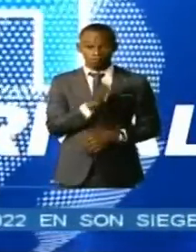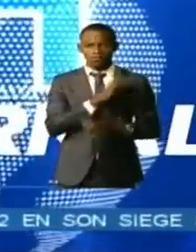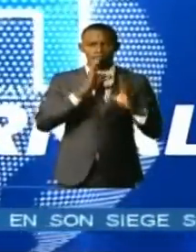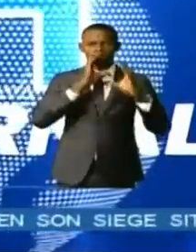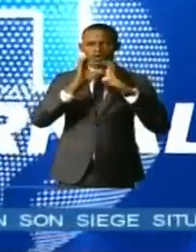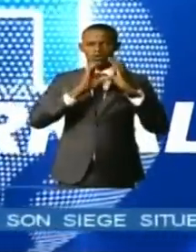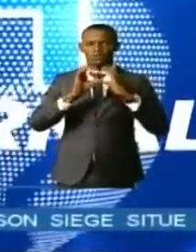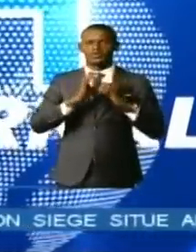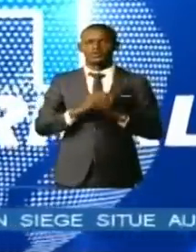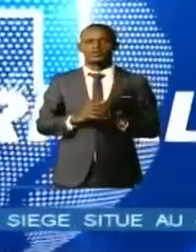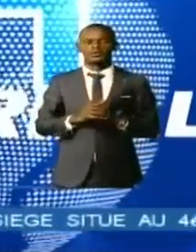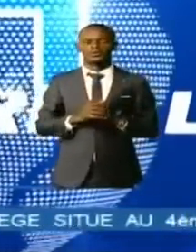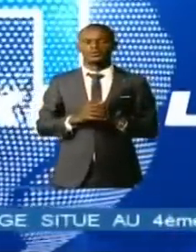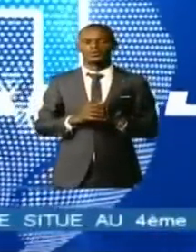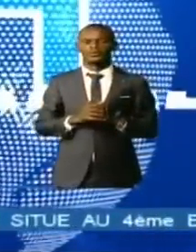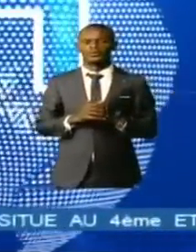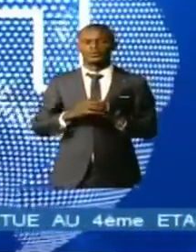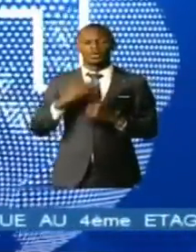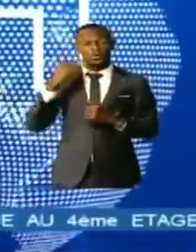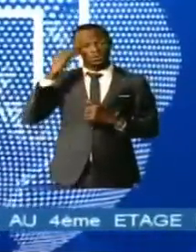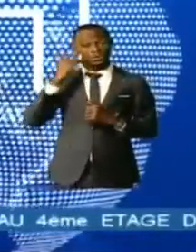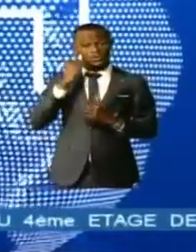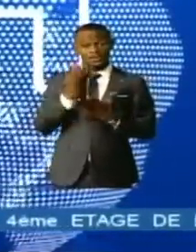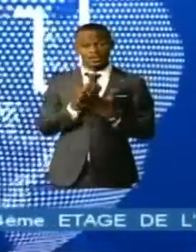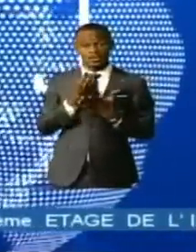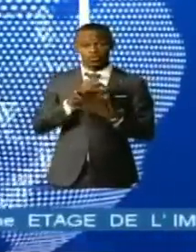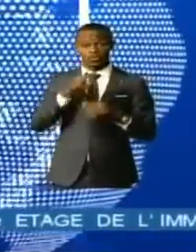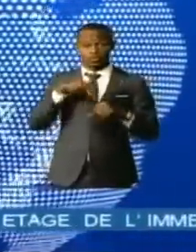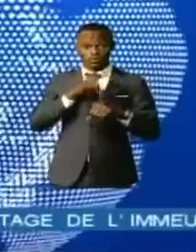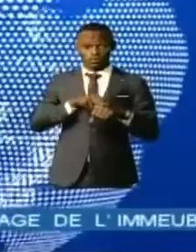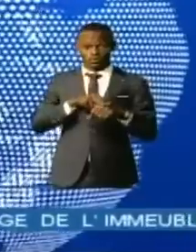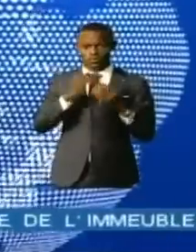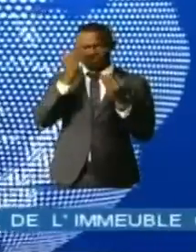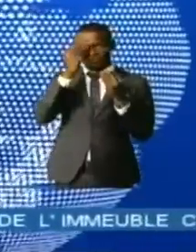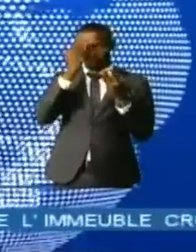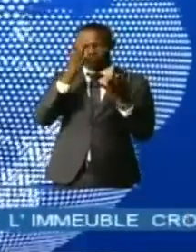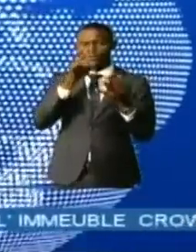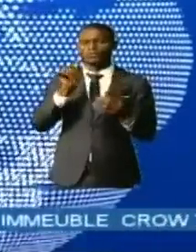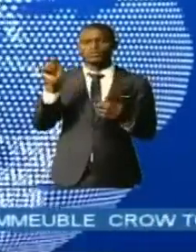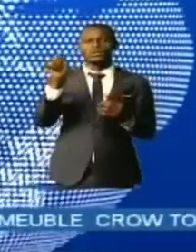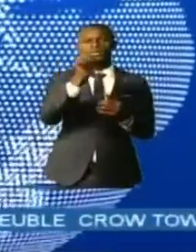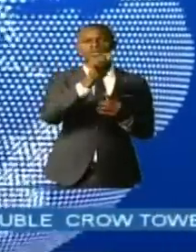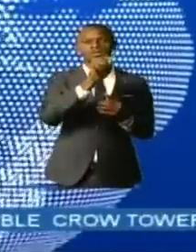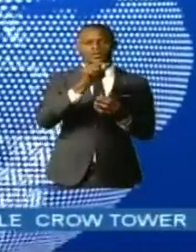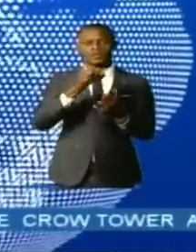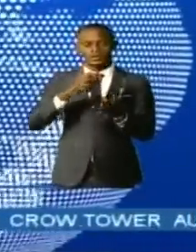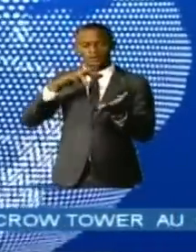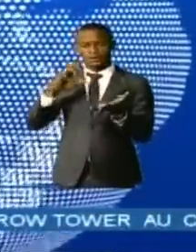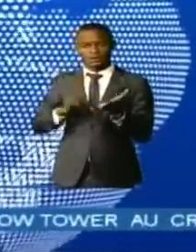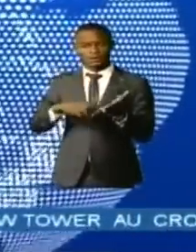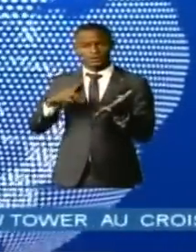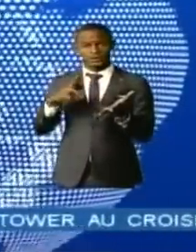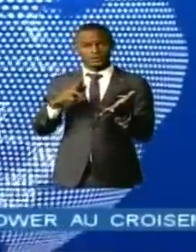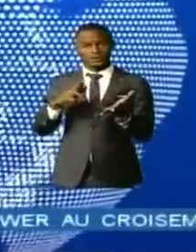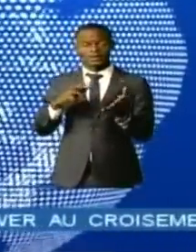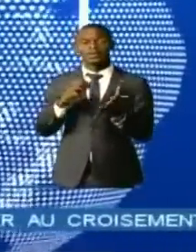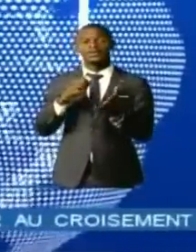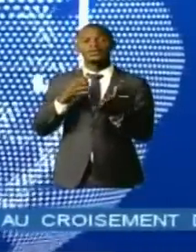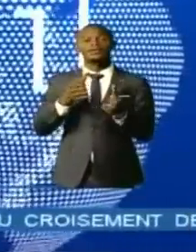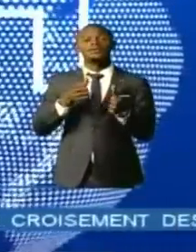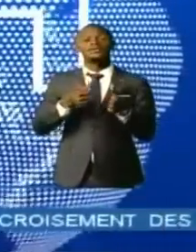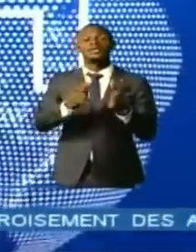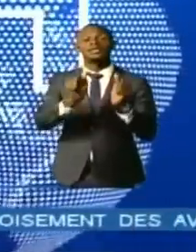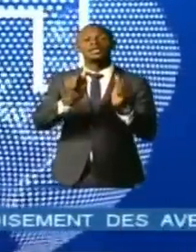de l'économie nationale annonce au public la signature des arrêtés ministériels portant fixation des prix des carburants terrestres